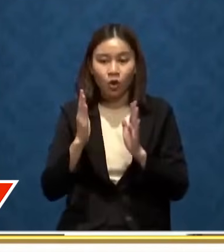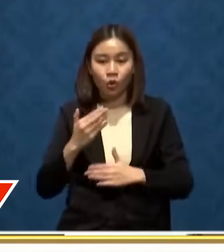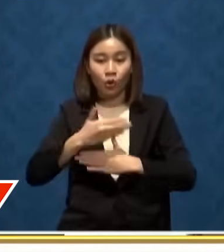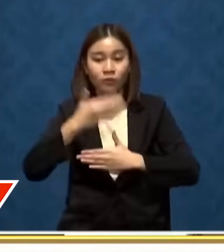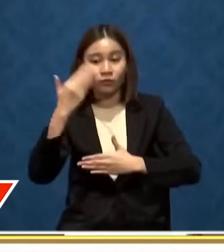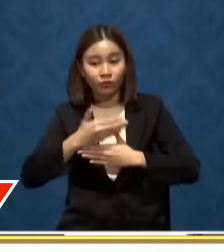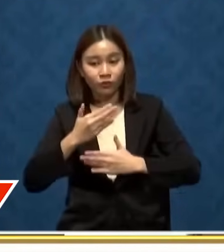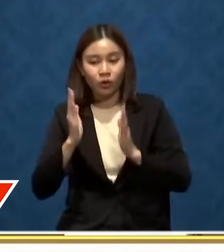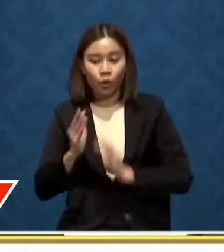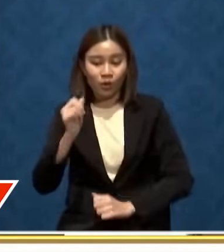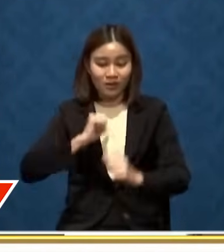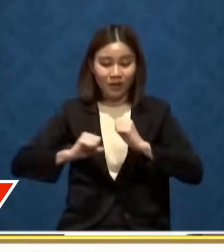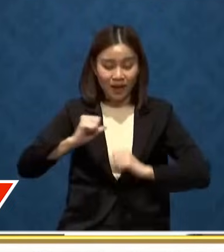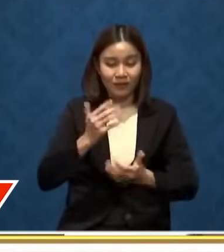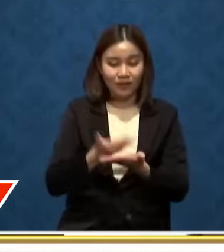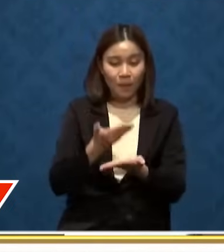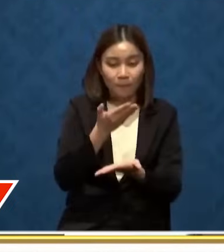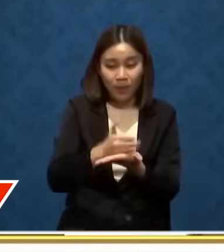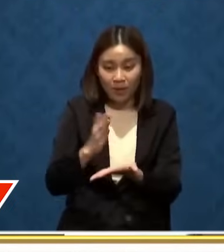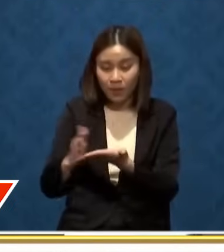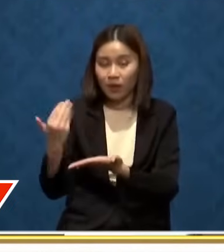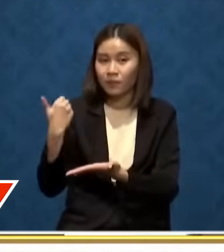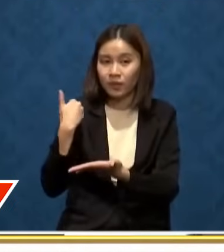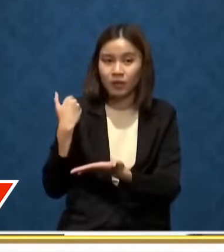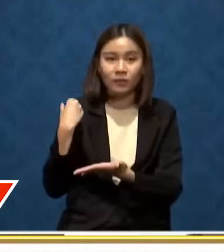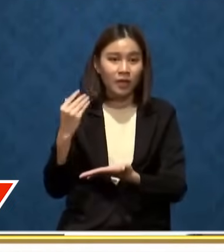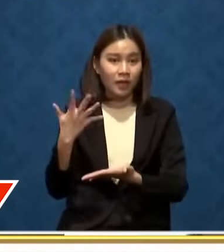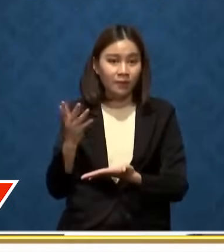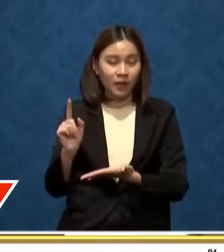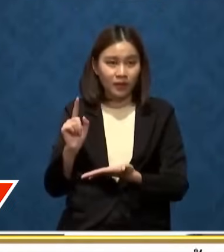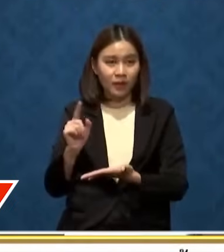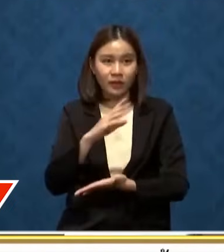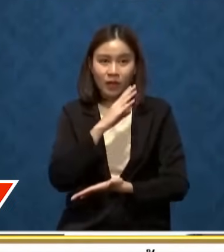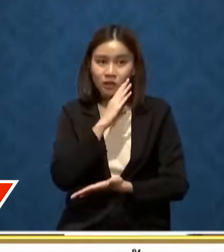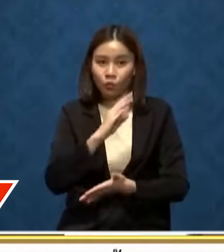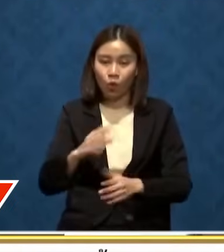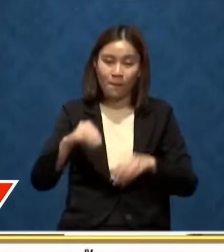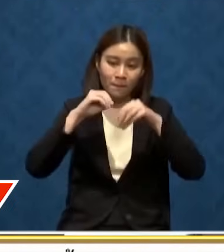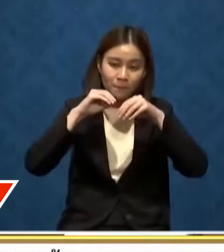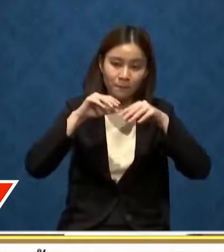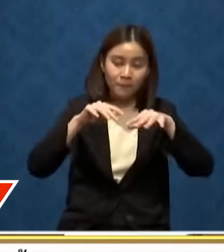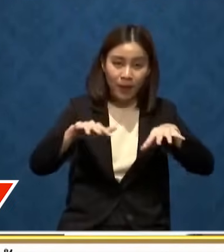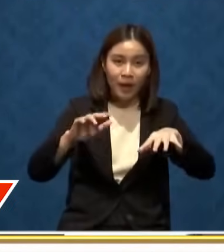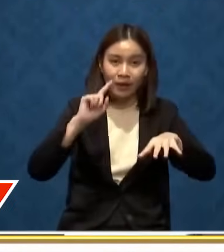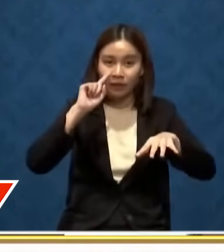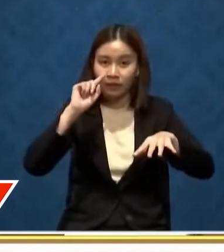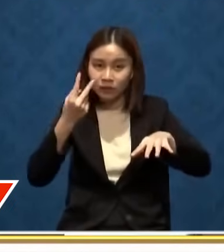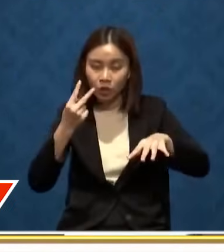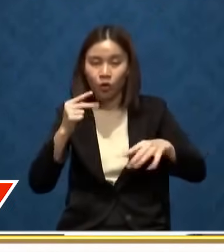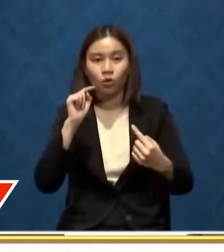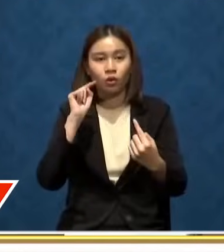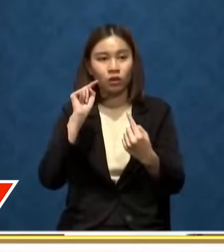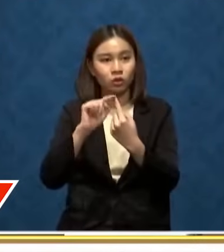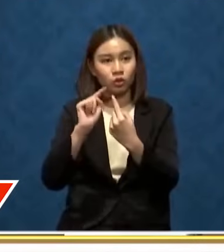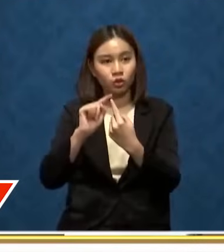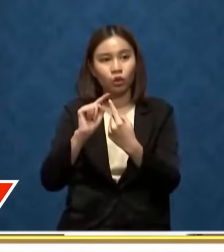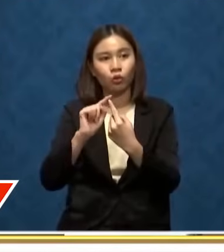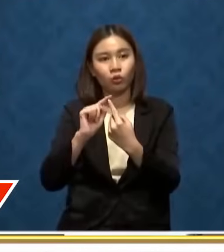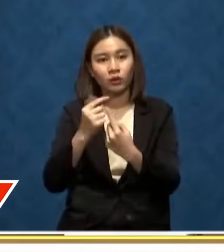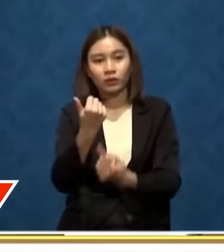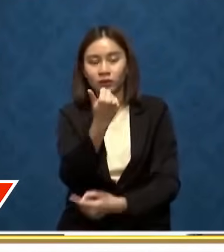งได้รับส่วนแบ่งใดๆหรือไม่หากมีการไปนำเสนอหรือเผยแพร่ซ้ำในช่องทางที่ต่